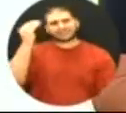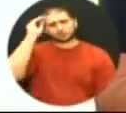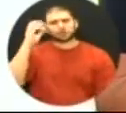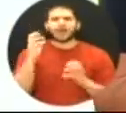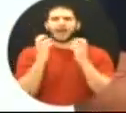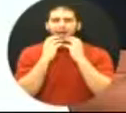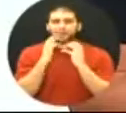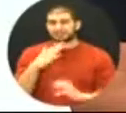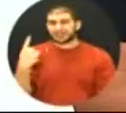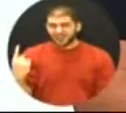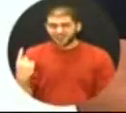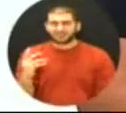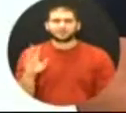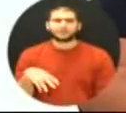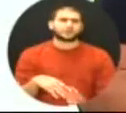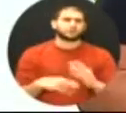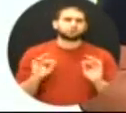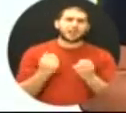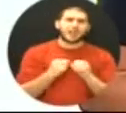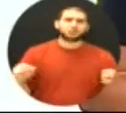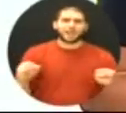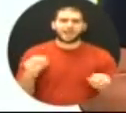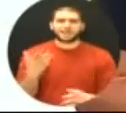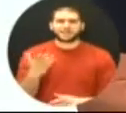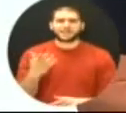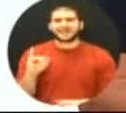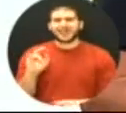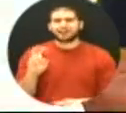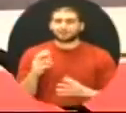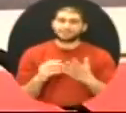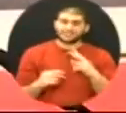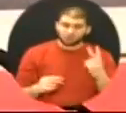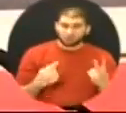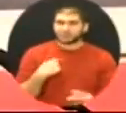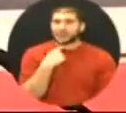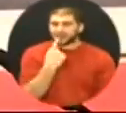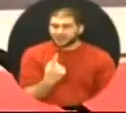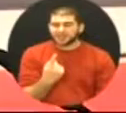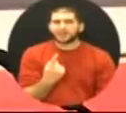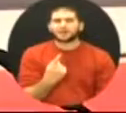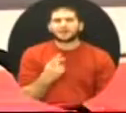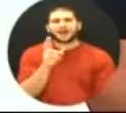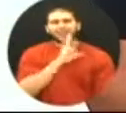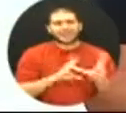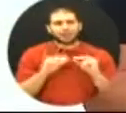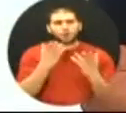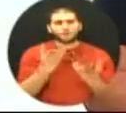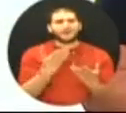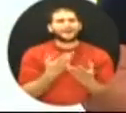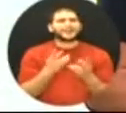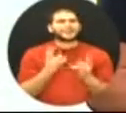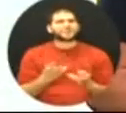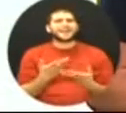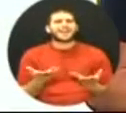רבין מצד אחד, וכדי לשחרר את יגאל עמיר מצד שני. אז אני רק רוצה להגיד, הקולות האלה, שאין להם שום